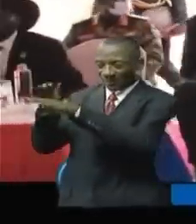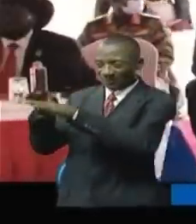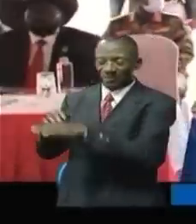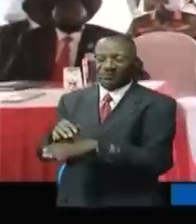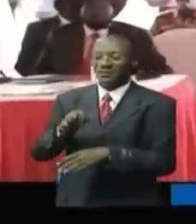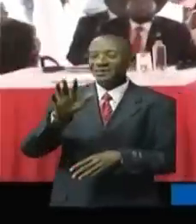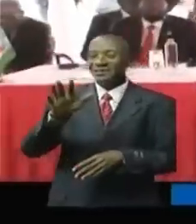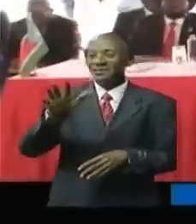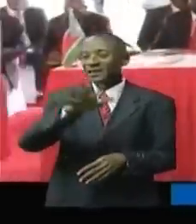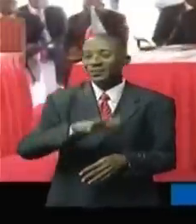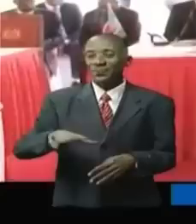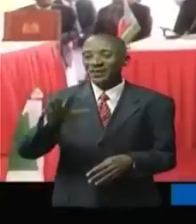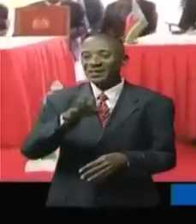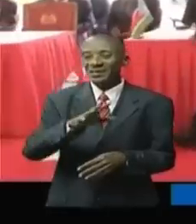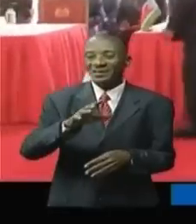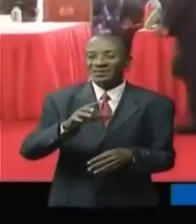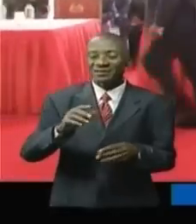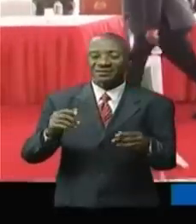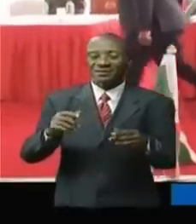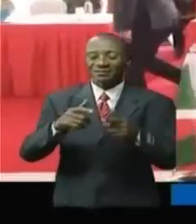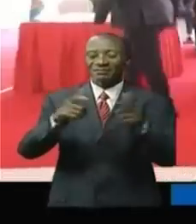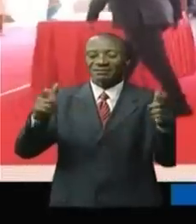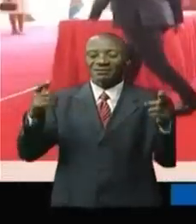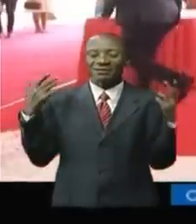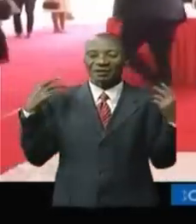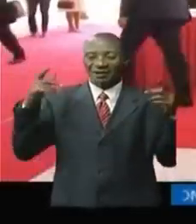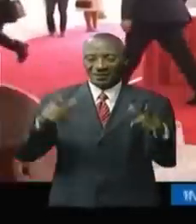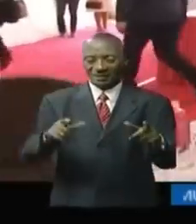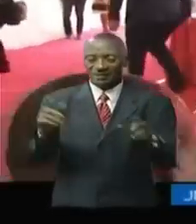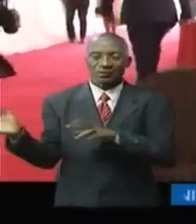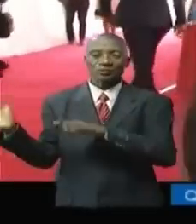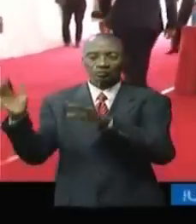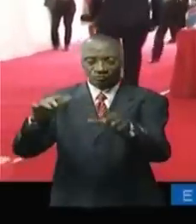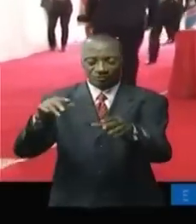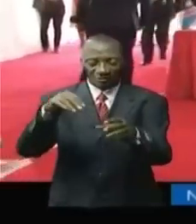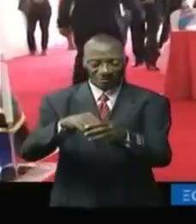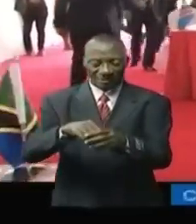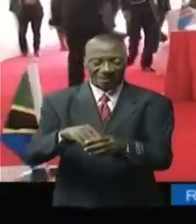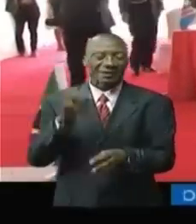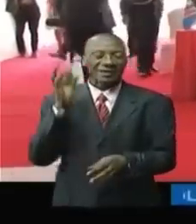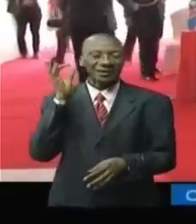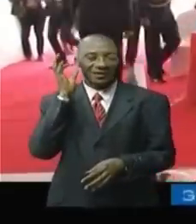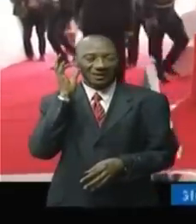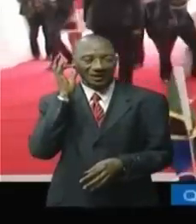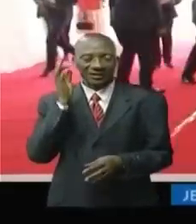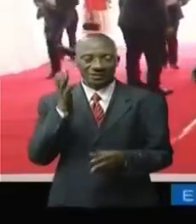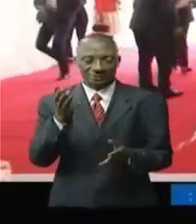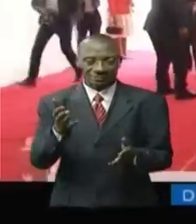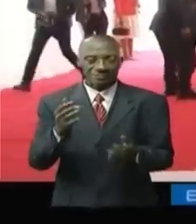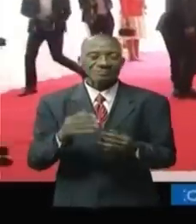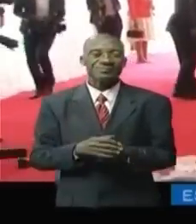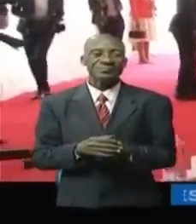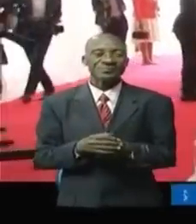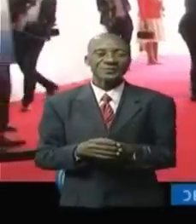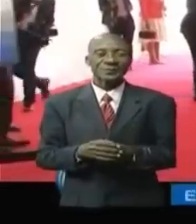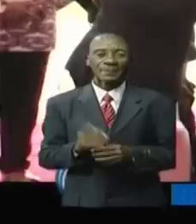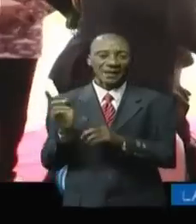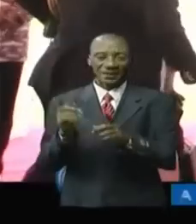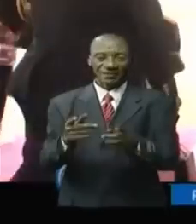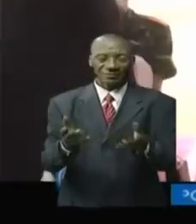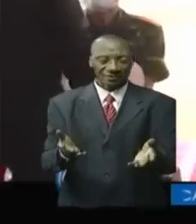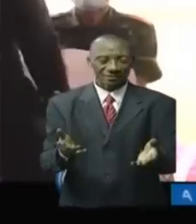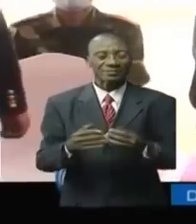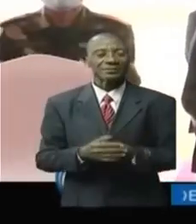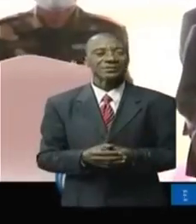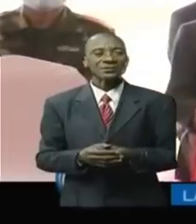de Tanzanie, qui a délégué un représentant. Après une journée de discussions parfois très tendues, loin de médias, les